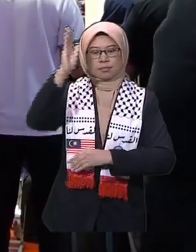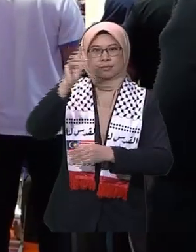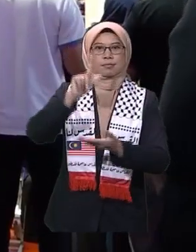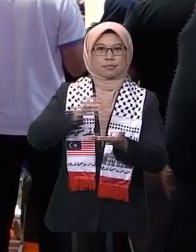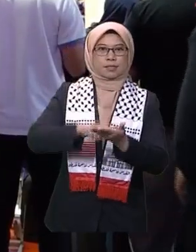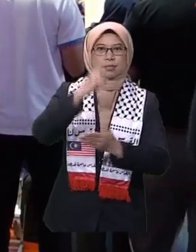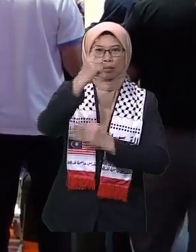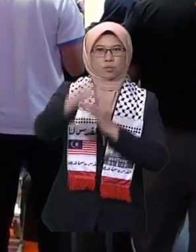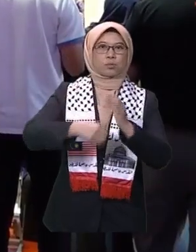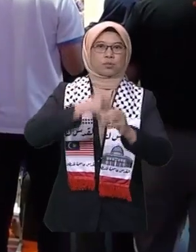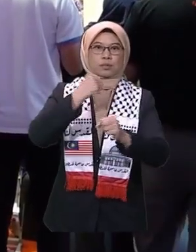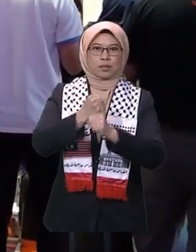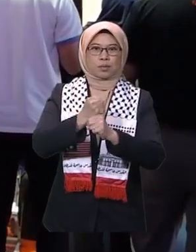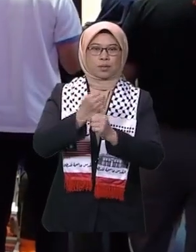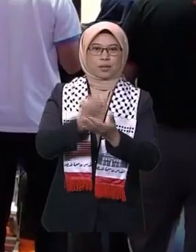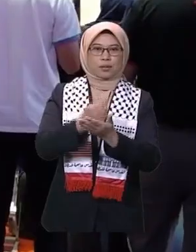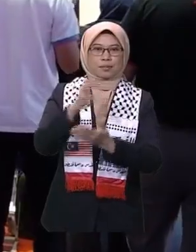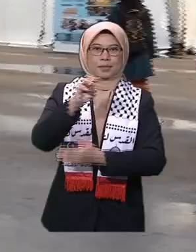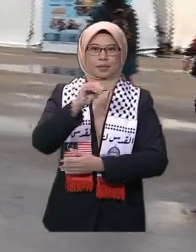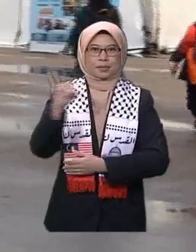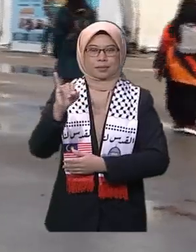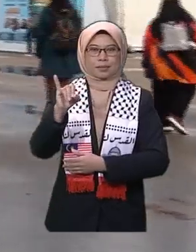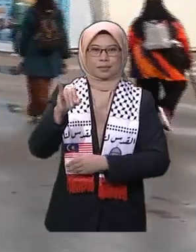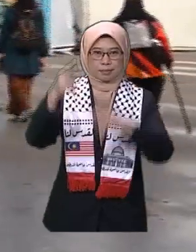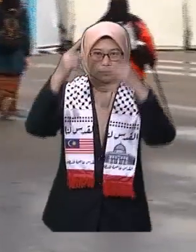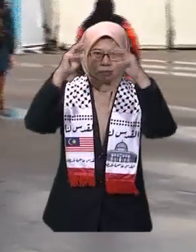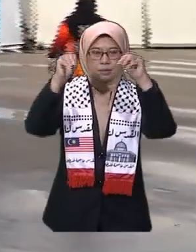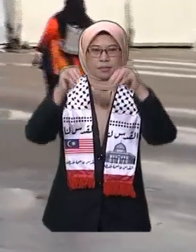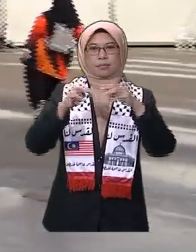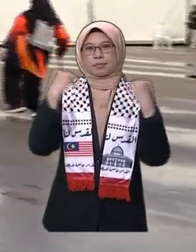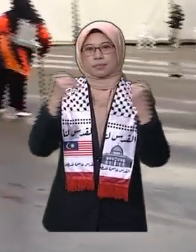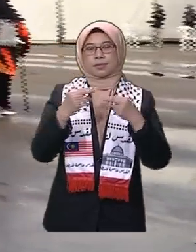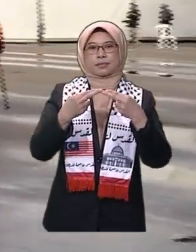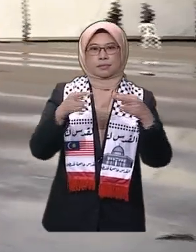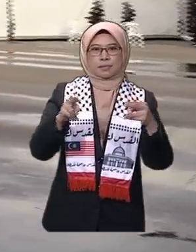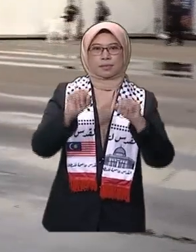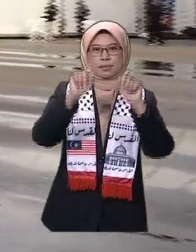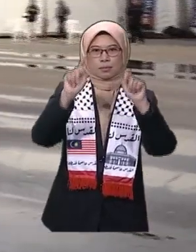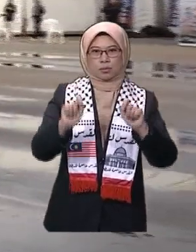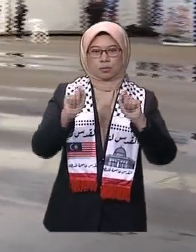laporan setahun ekonomi madani oleh Perdana Menteri pada Majlis Berasmian Penutup Sabtu ini.